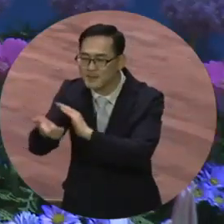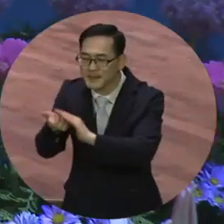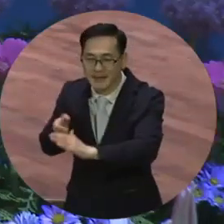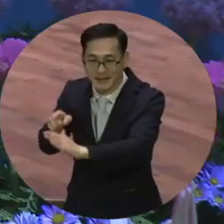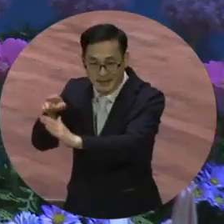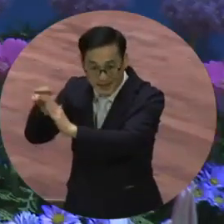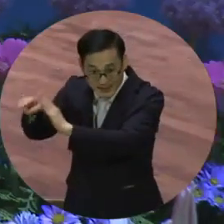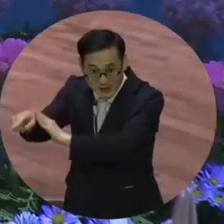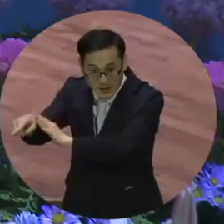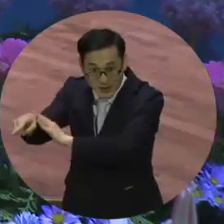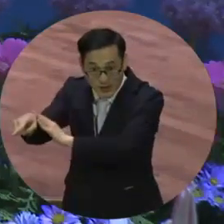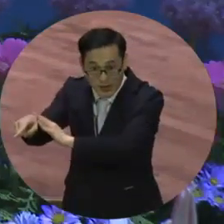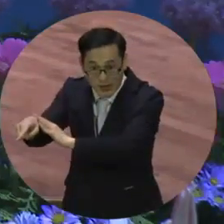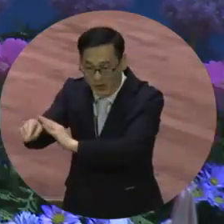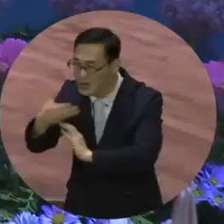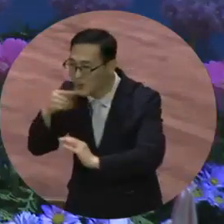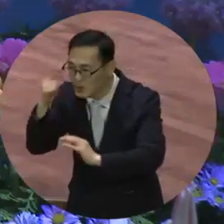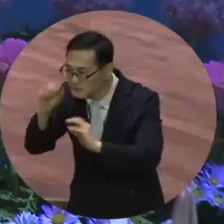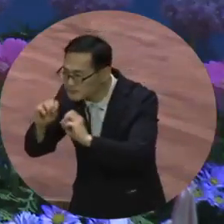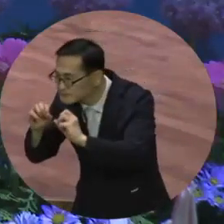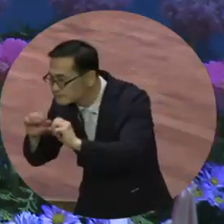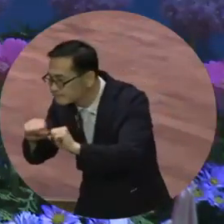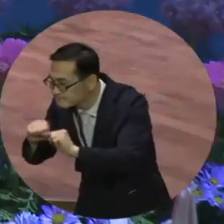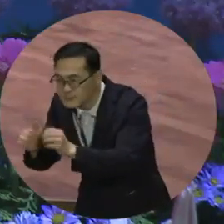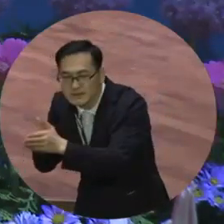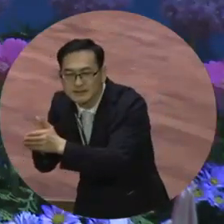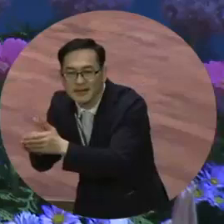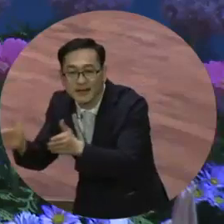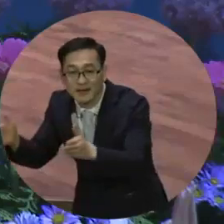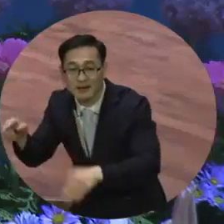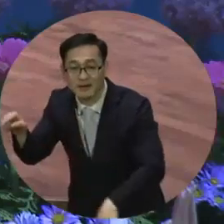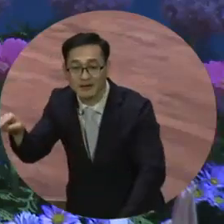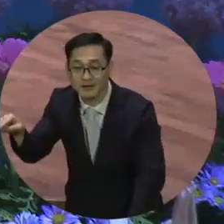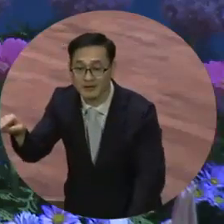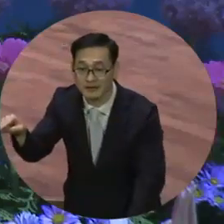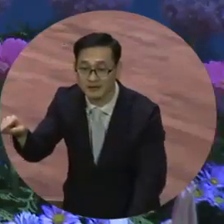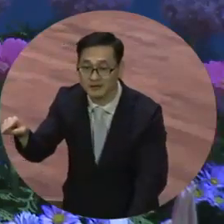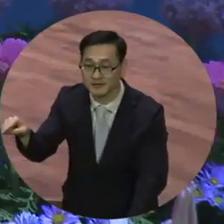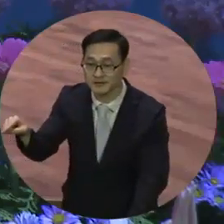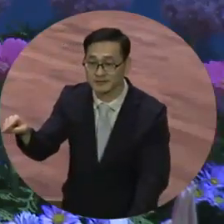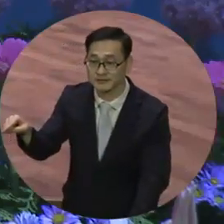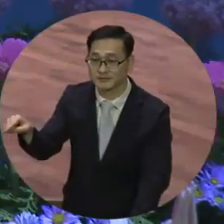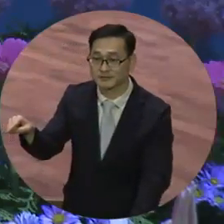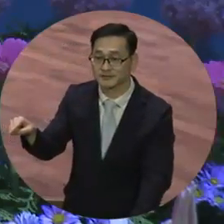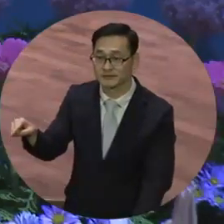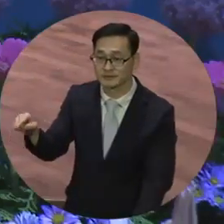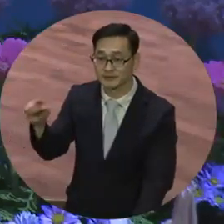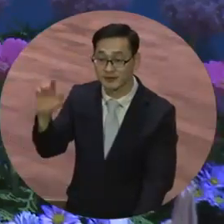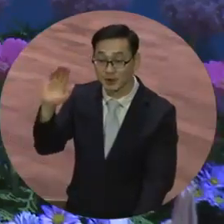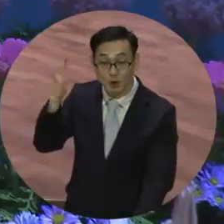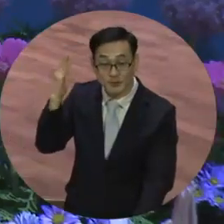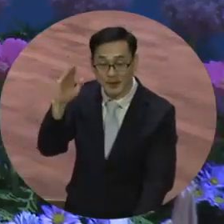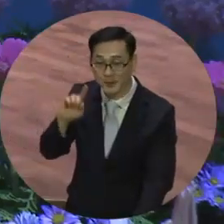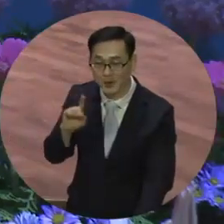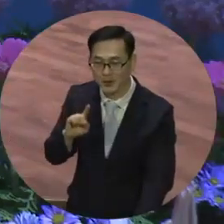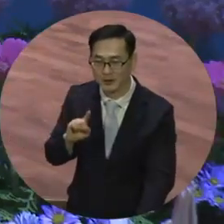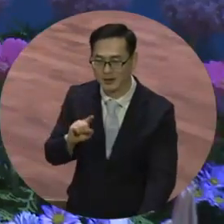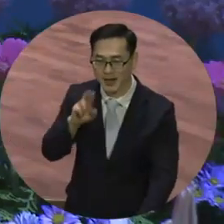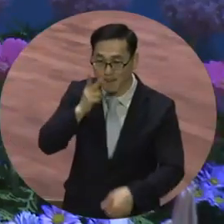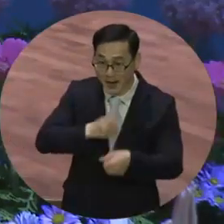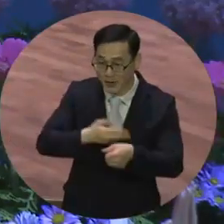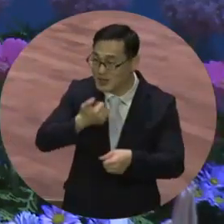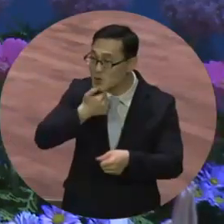가서 문을 열어놓은 거예요. 미리 가가지고 바울이 오도록. 지금 요즘 말하면요, 바울이